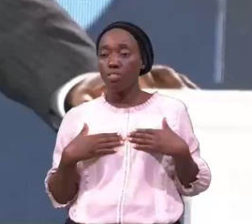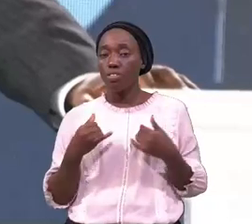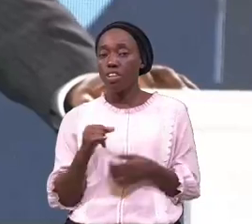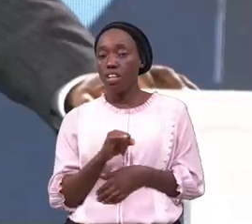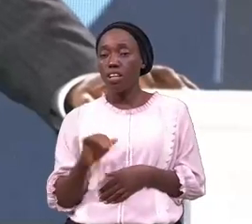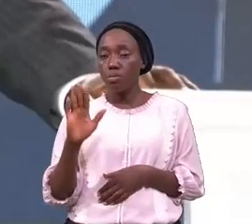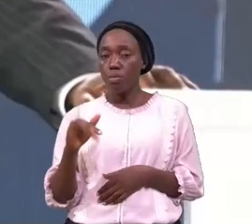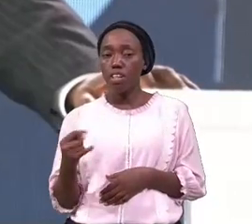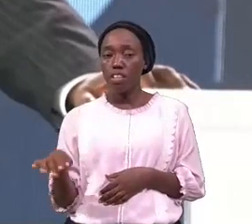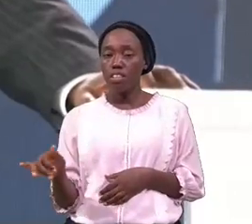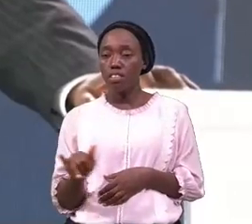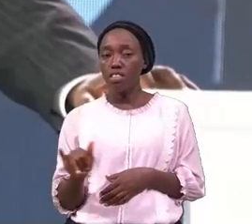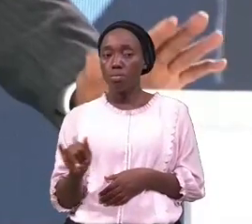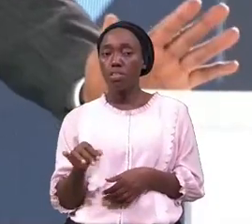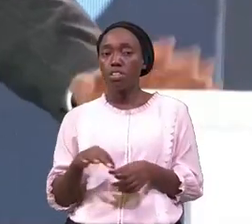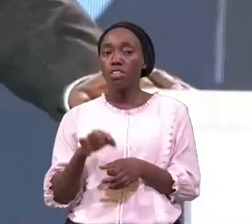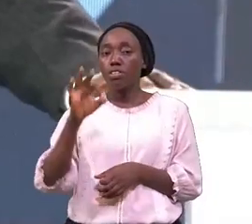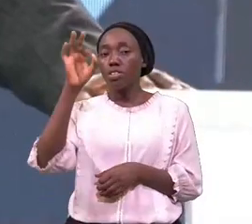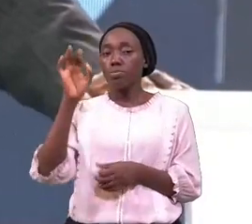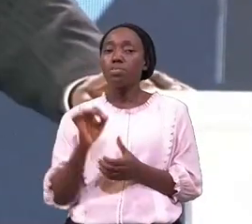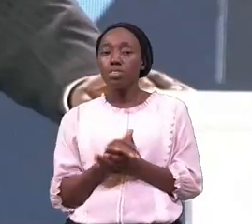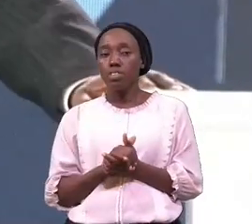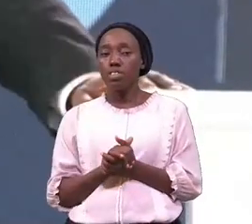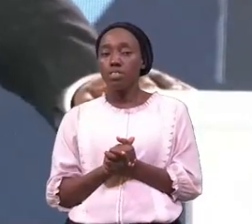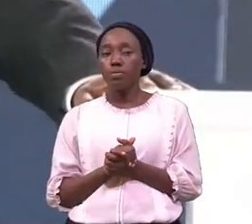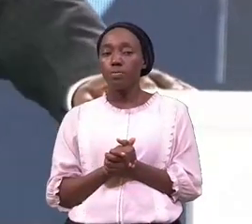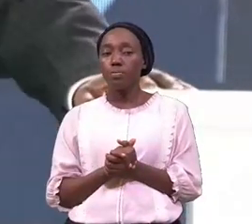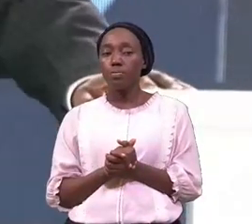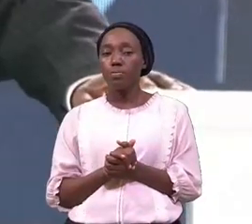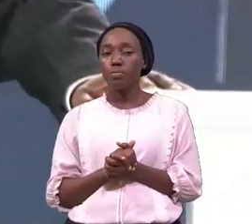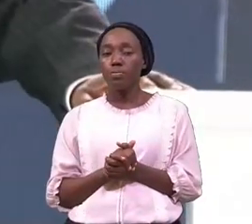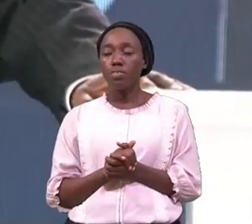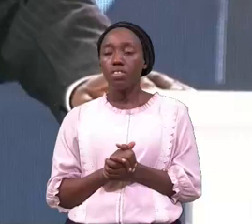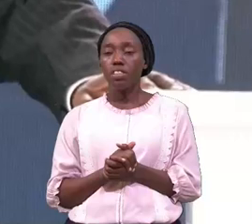À un autre, le don des guérisons par le même esprit. Verset 10.